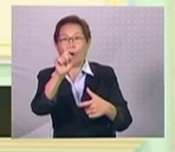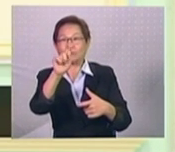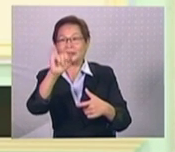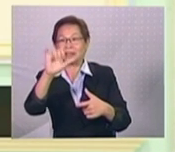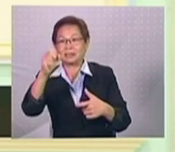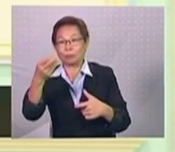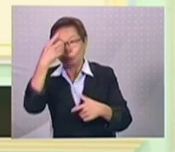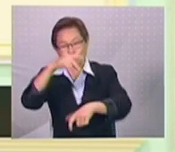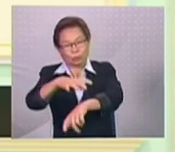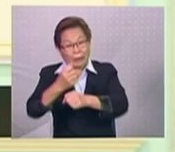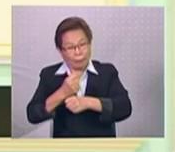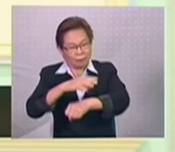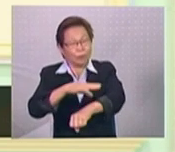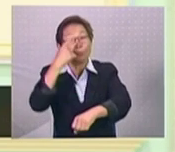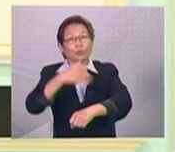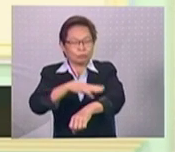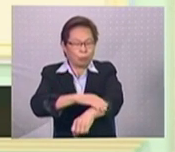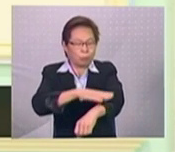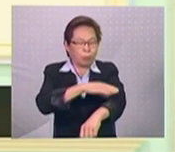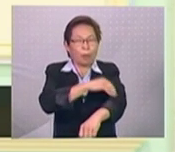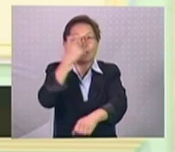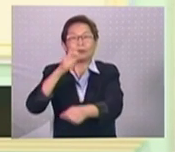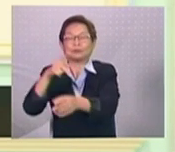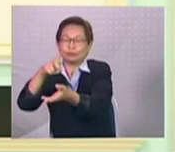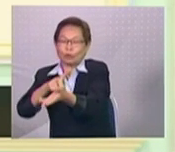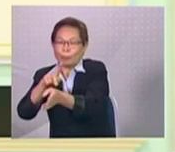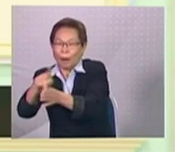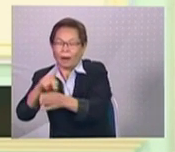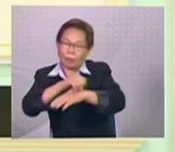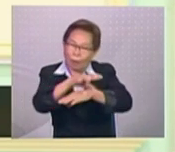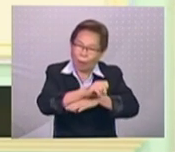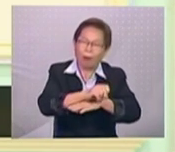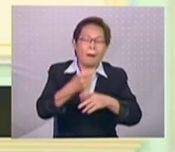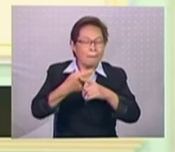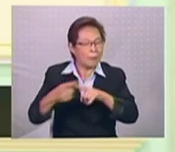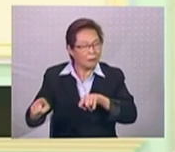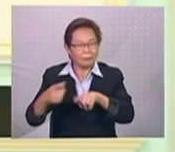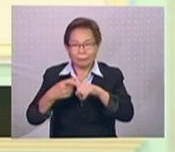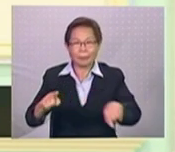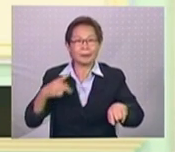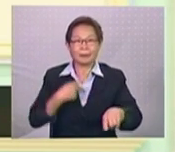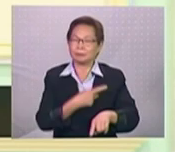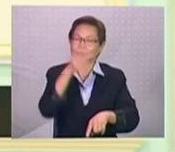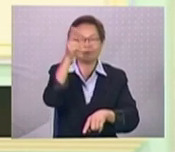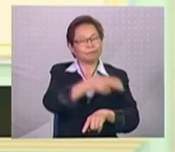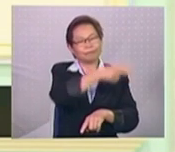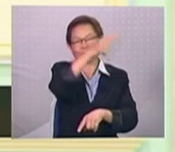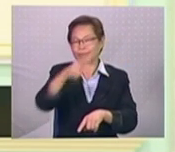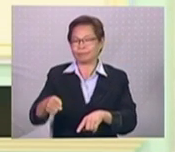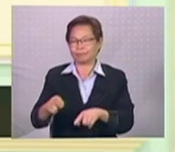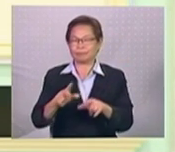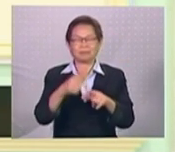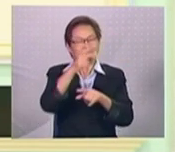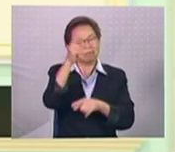seperti yang dinasihatkan oleh pakar. Walau bagaimanapun, kita juga melarang secara